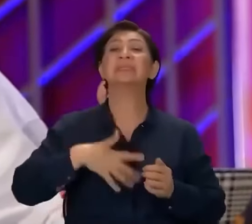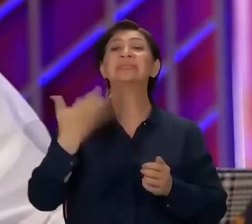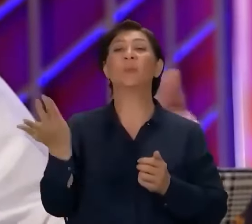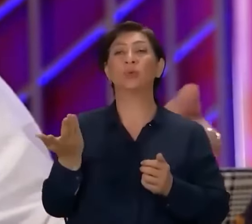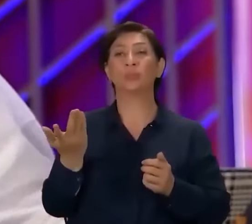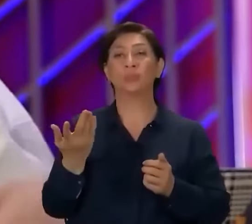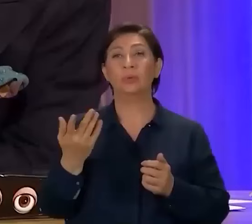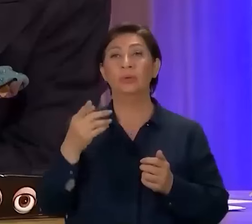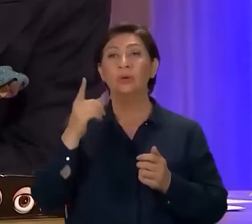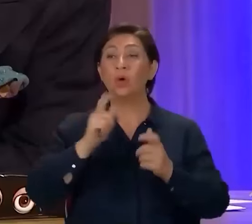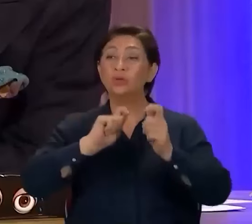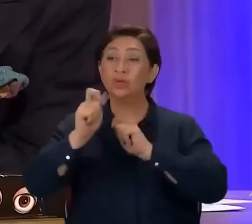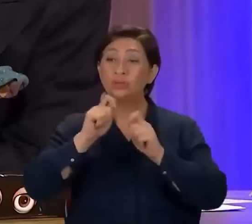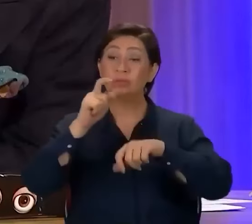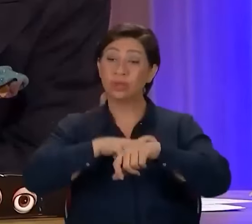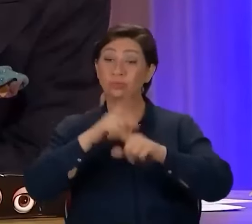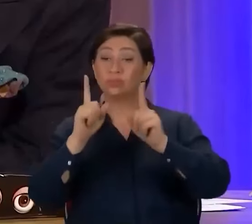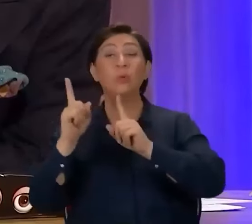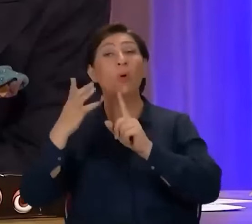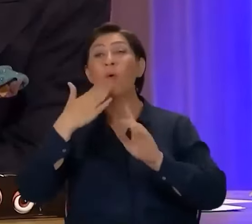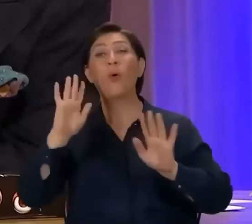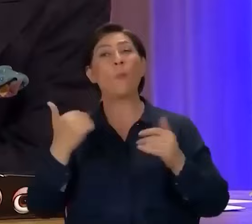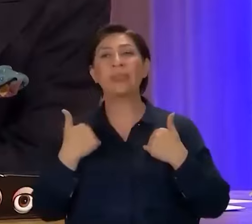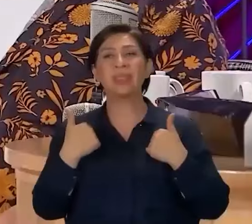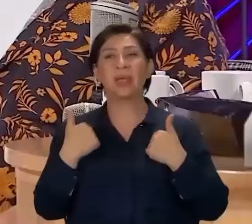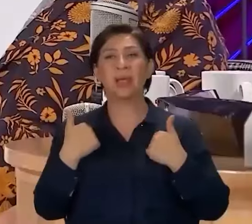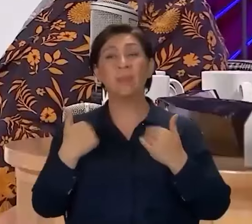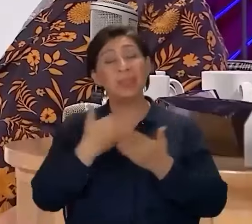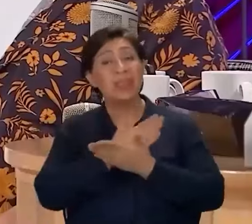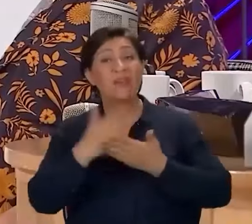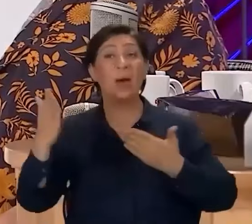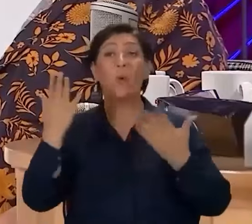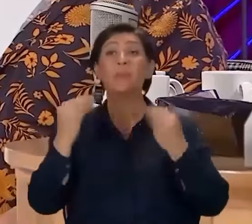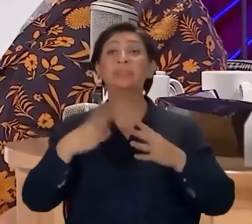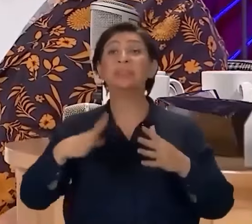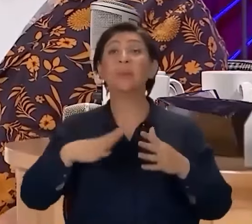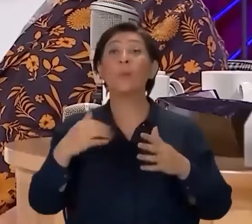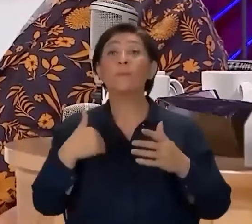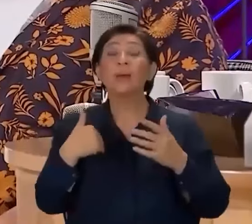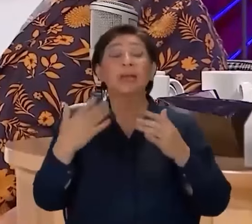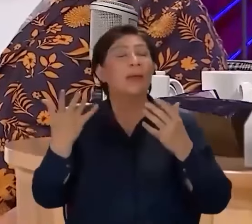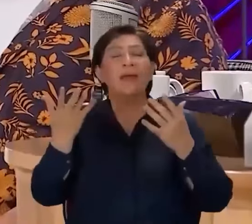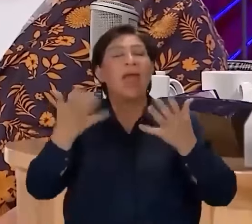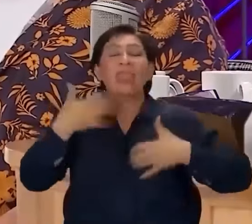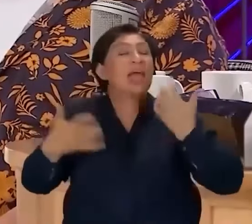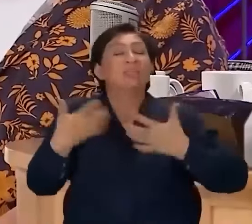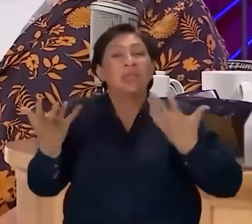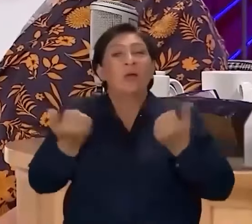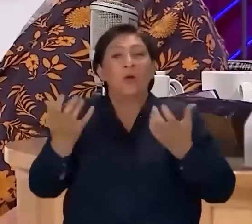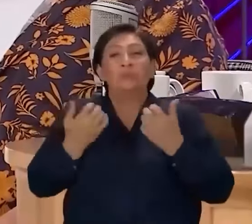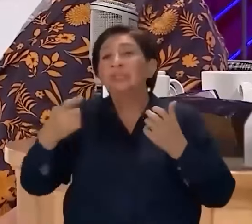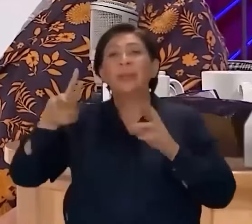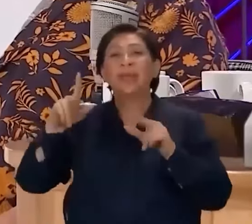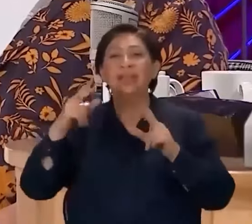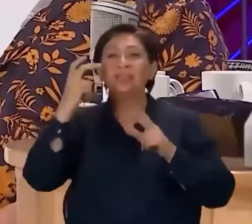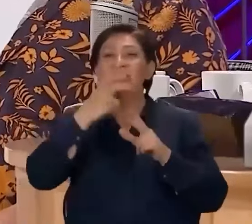sahneden. Yani hani öyle sözleşmede şu kadar falan yok, öyle bir şey bende. Devam etmeliyim. Devam edeyim çünkü besleniyorum. Enerji topluyorum. Yani şarjdayım